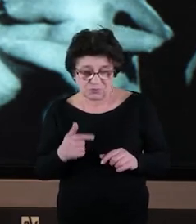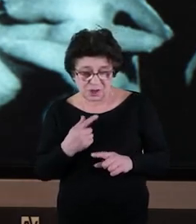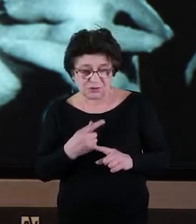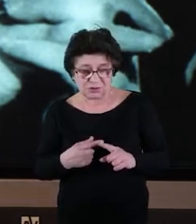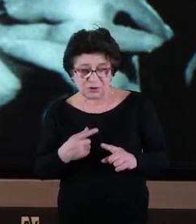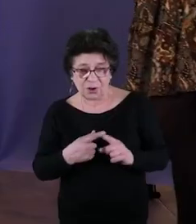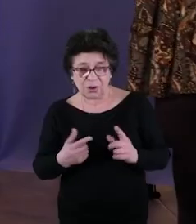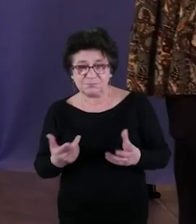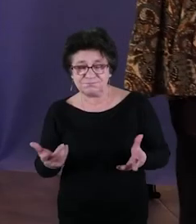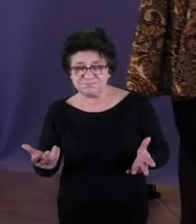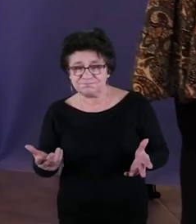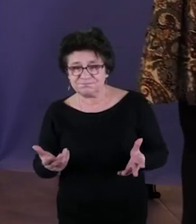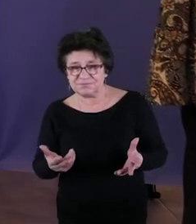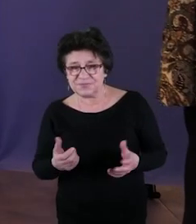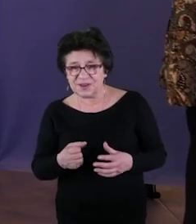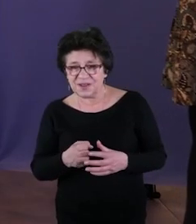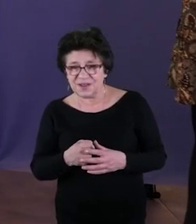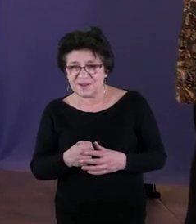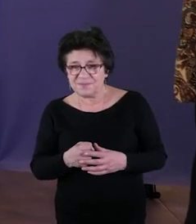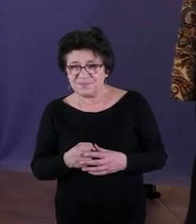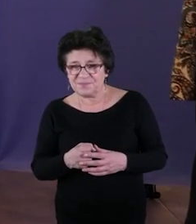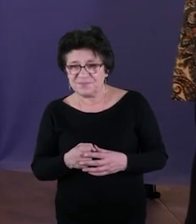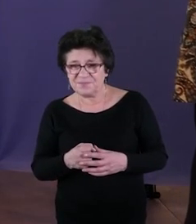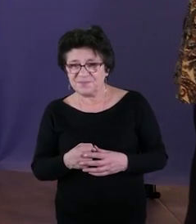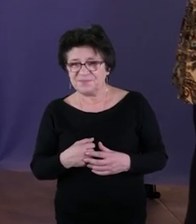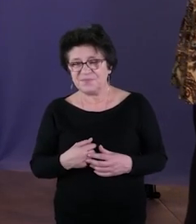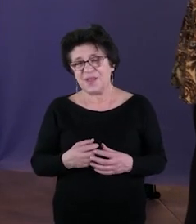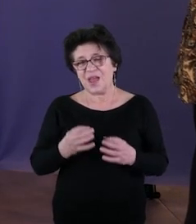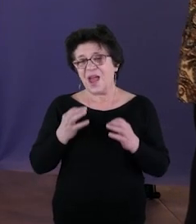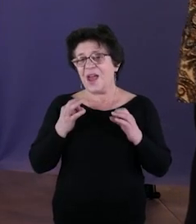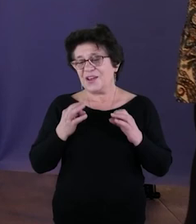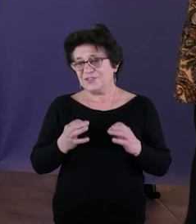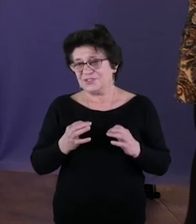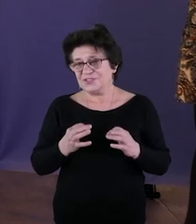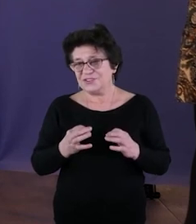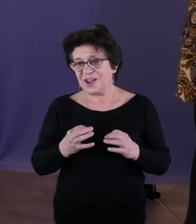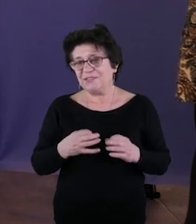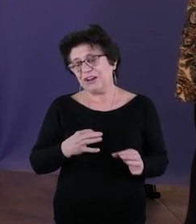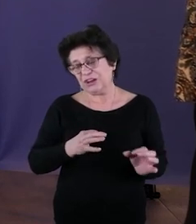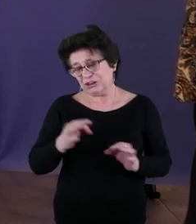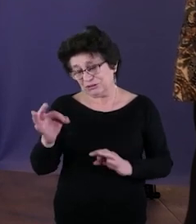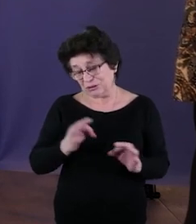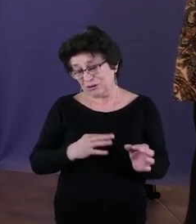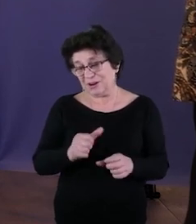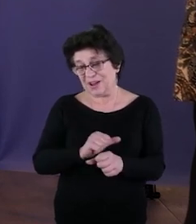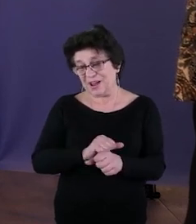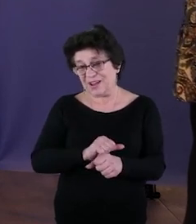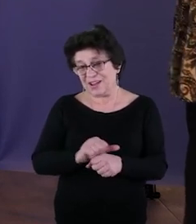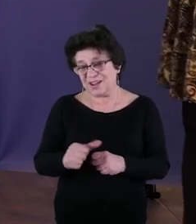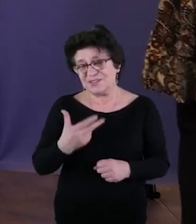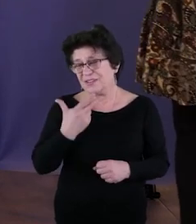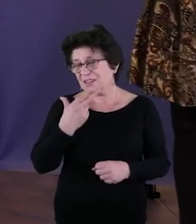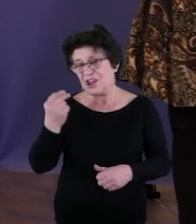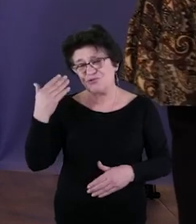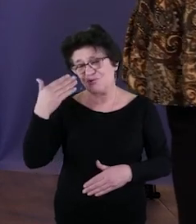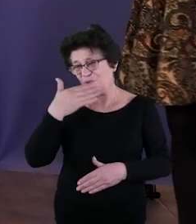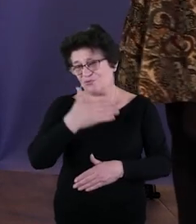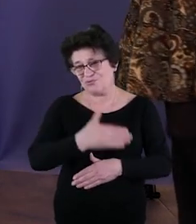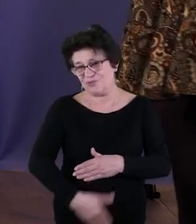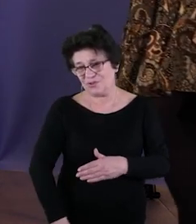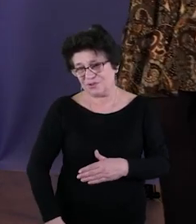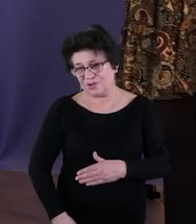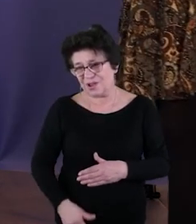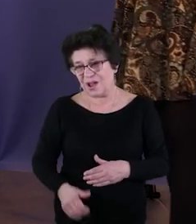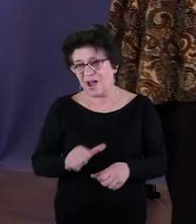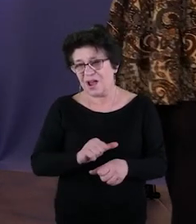zadufanych w sobie czyli takie rezime dnia dzisiejszego spotkania historia jest nieskończonością niezależnie czy